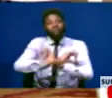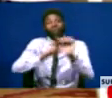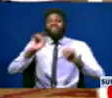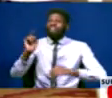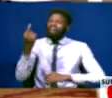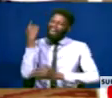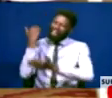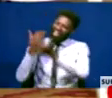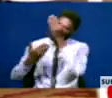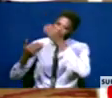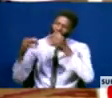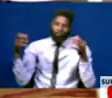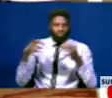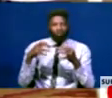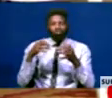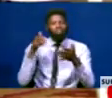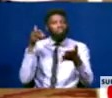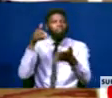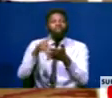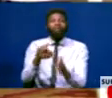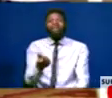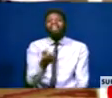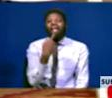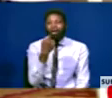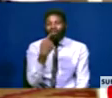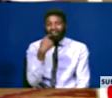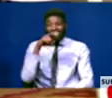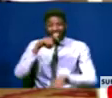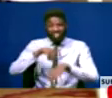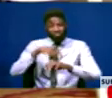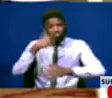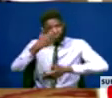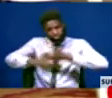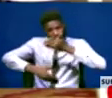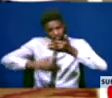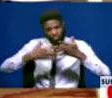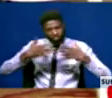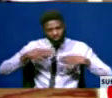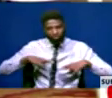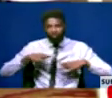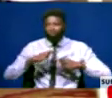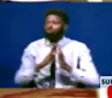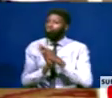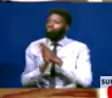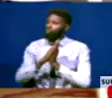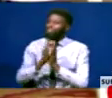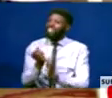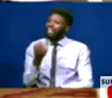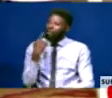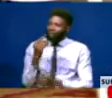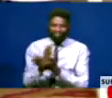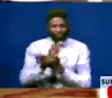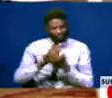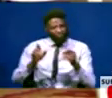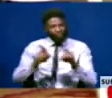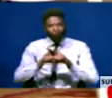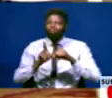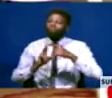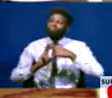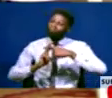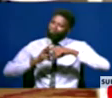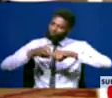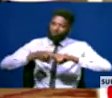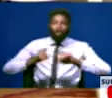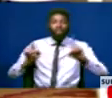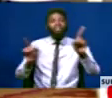Walikuwa wamekatazwa kunywa dawa. Watu walipoanza kusema habari ya dawa, kuna watu walikatalia kwa kusema hapana, Mungu